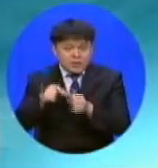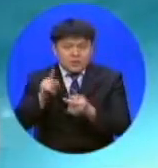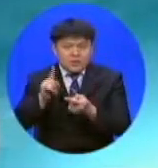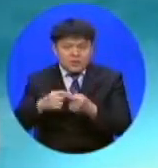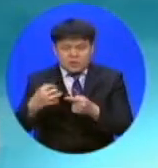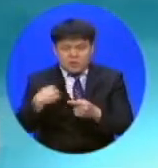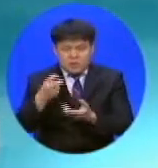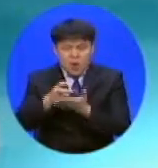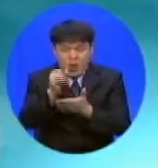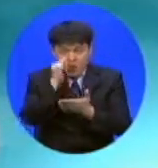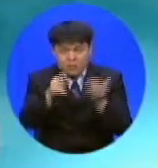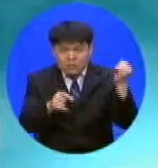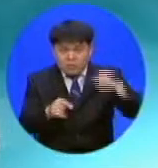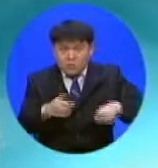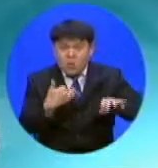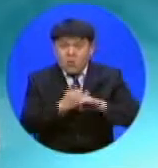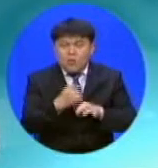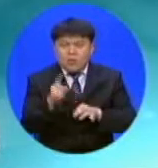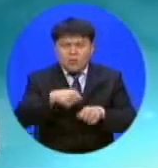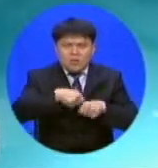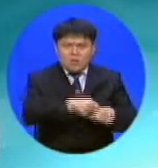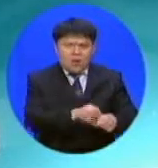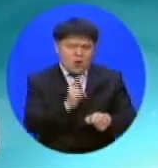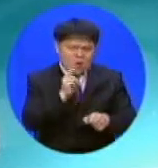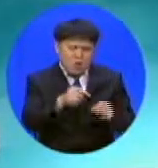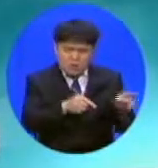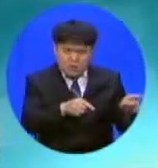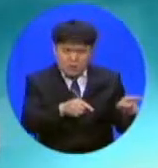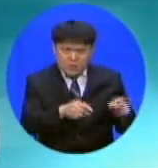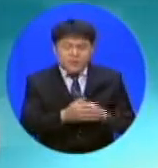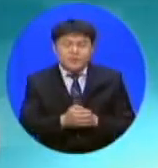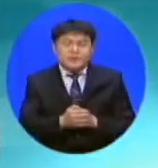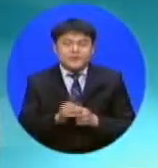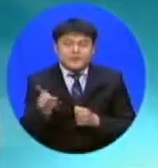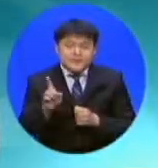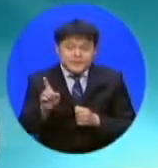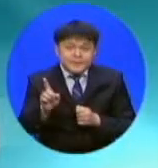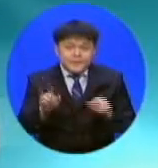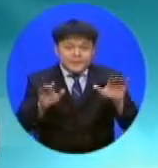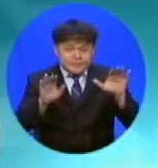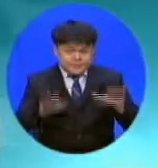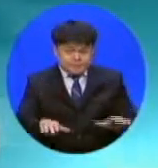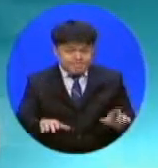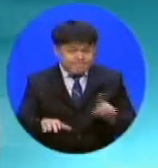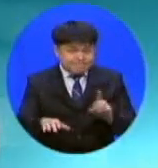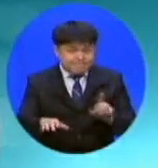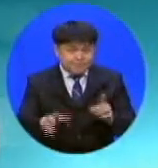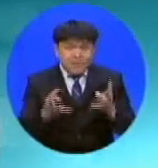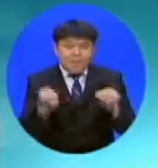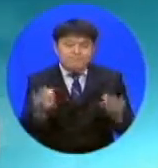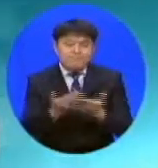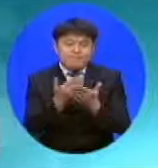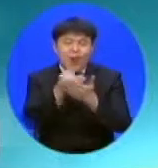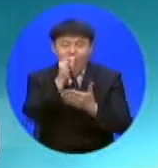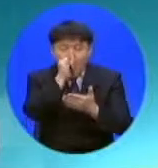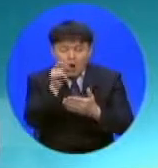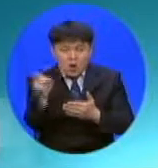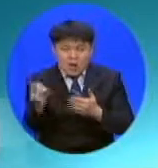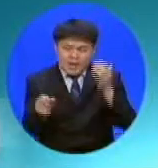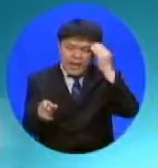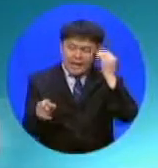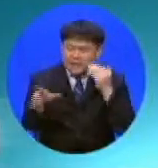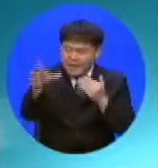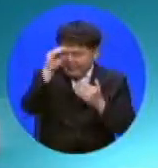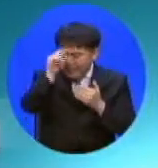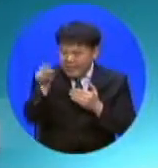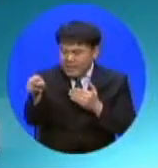있는데 이런 걸 지키지 않았을 때 상당한 그 페널티가 크거든요. 결국 그런 것들이 지금 현재는 많이 좀 개선이 됐고요. 그래서 우리나라도 좀